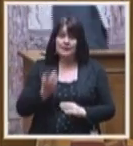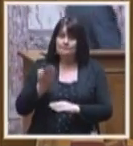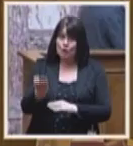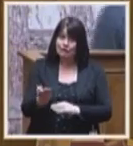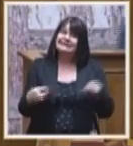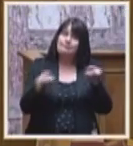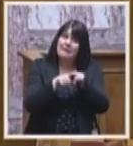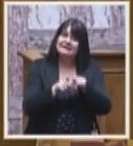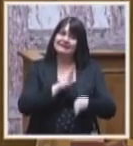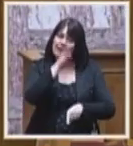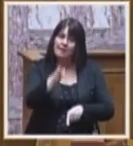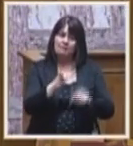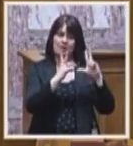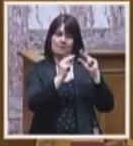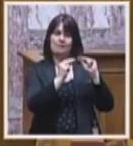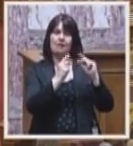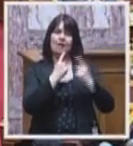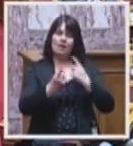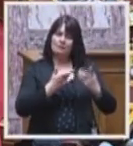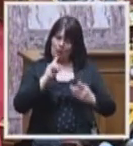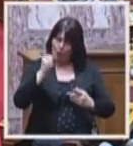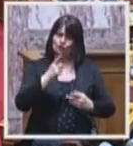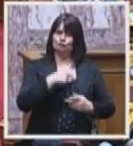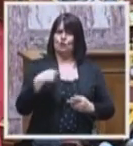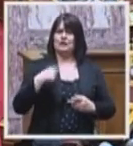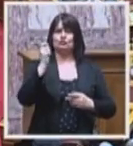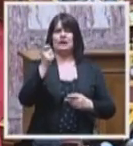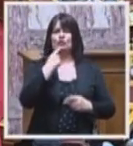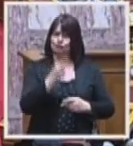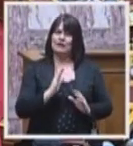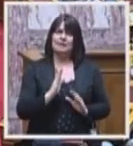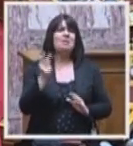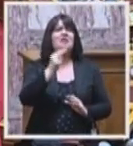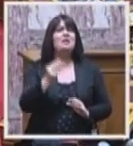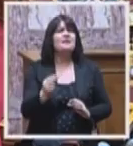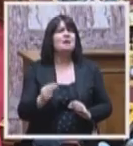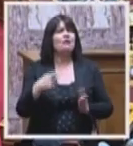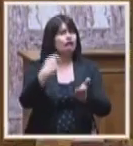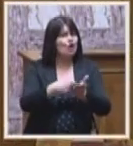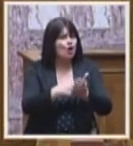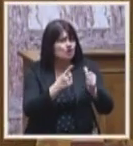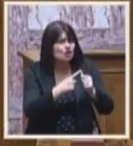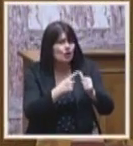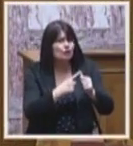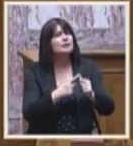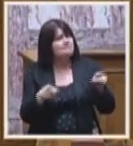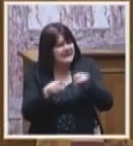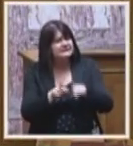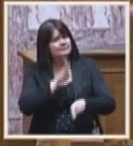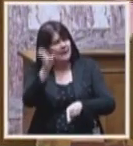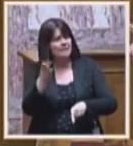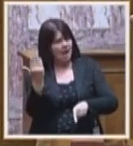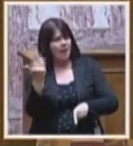κοινού, με όλους τους αρχηγούς των κομμάτων. Για όποια θέματα θέλετε, φορολογικό θέλετε, από κοινού, να πάμε